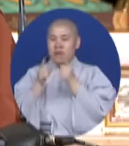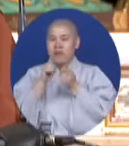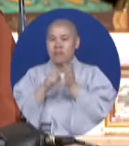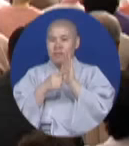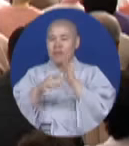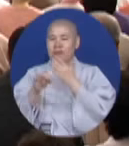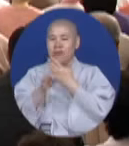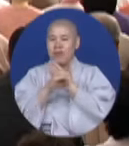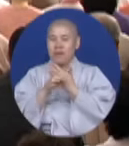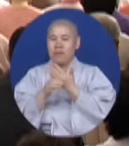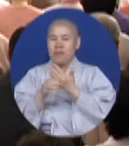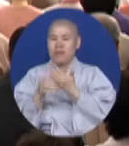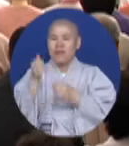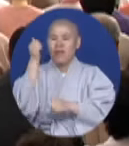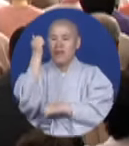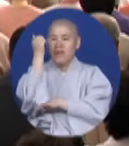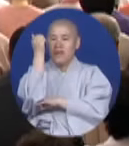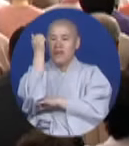인과법